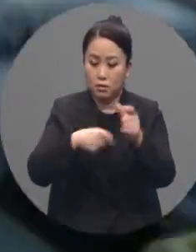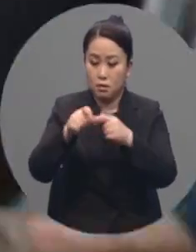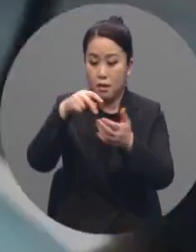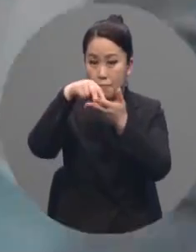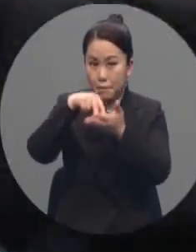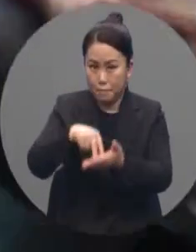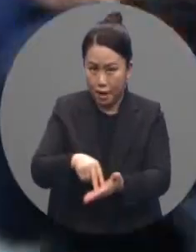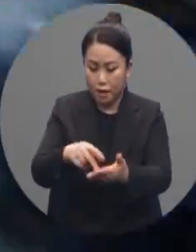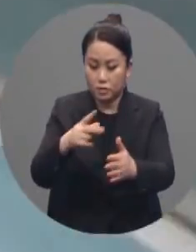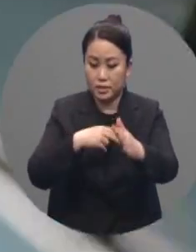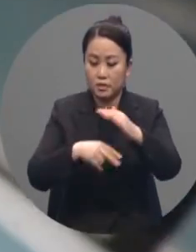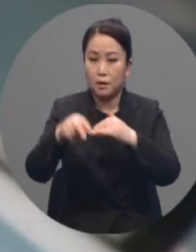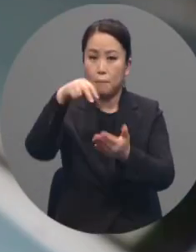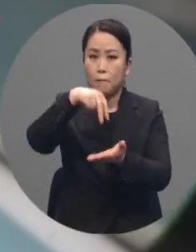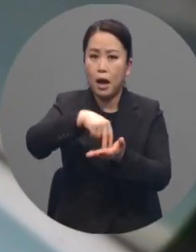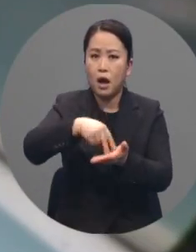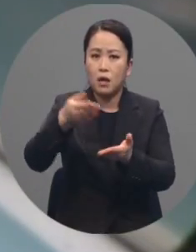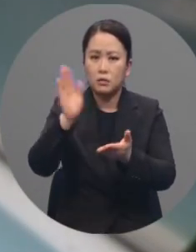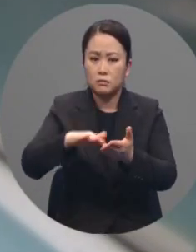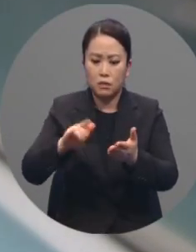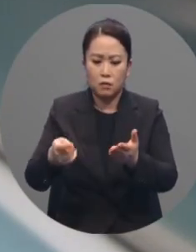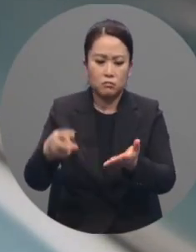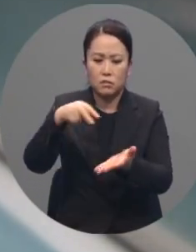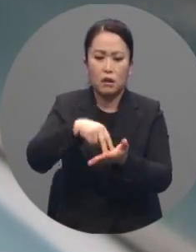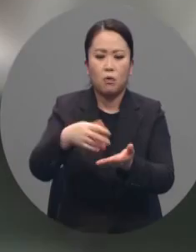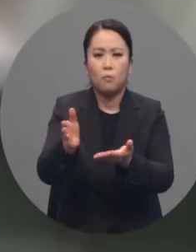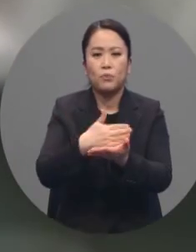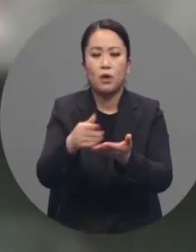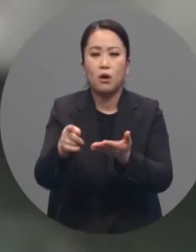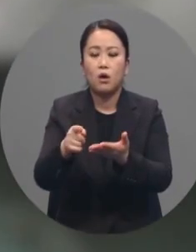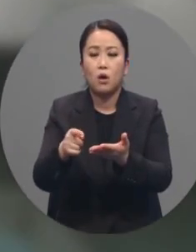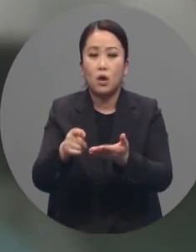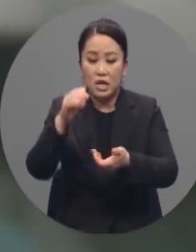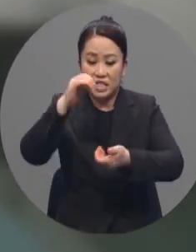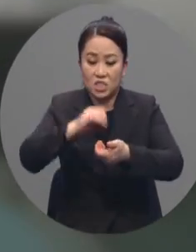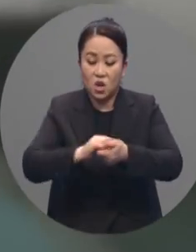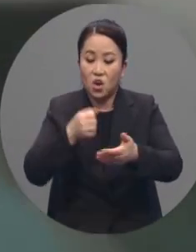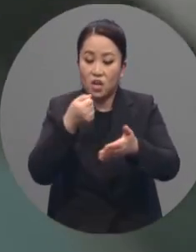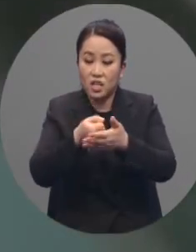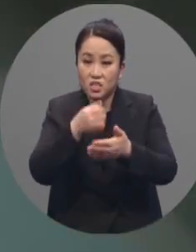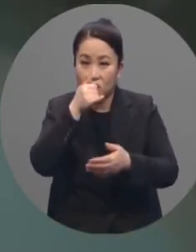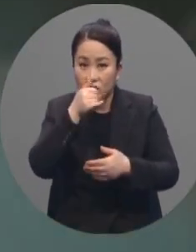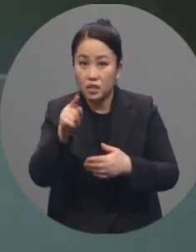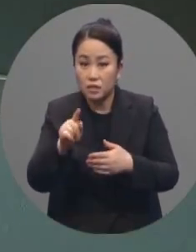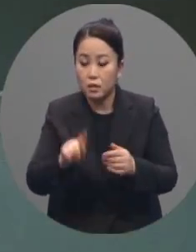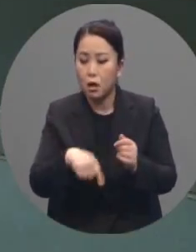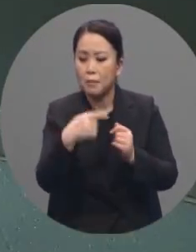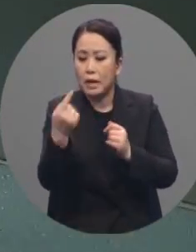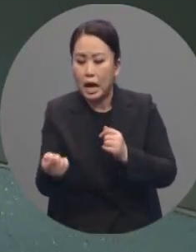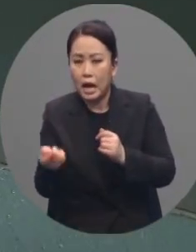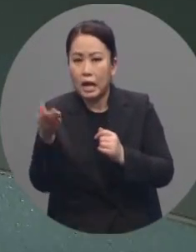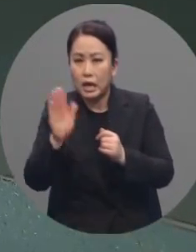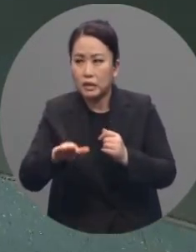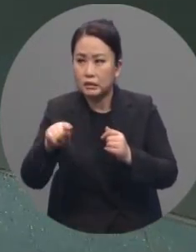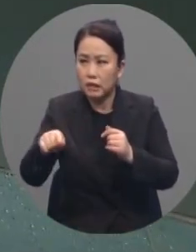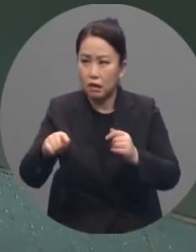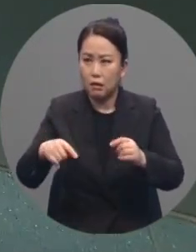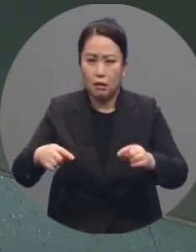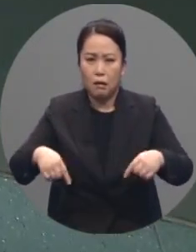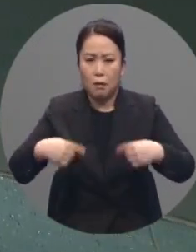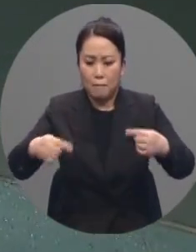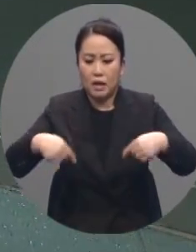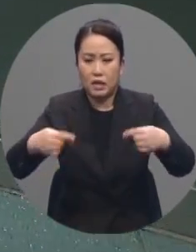탔는데 휠체어 세울 곳이 없습니다. 지정석에 있는 옆칸으로 이동하려는데 통로에 바퀴가